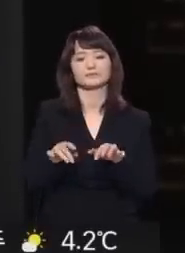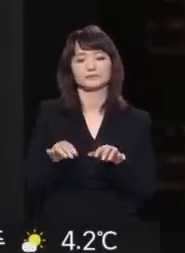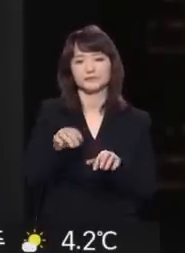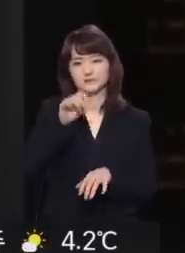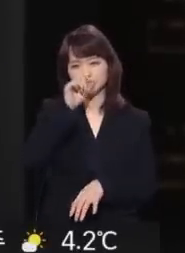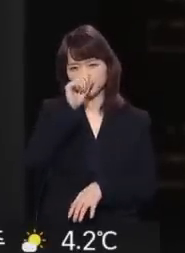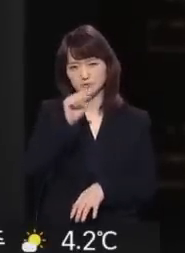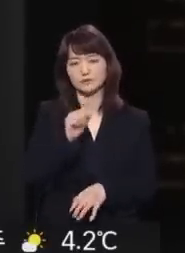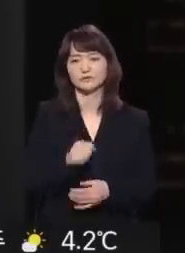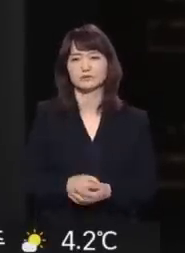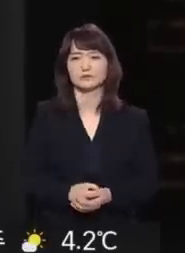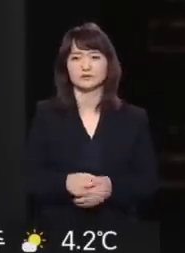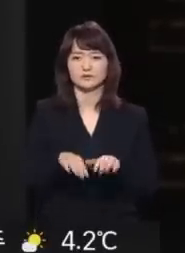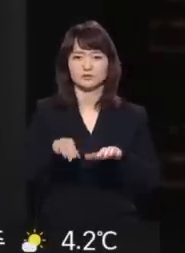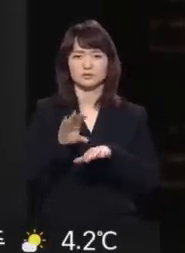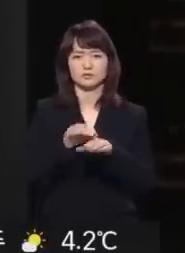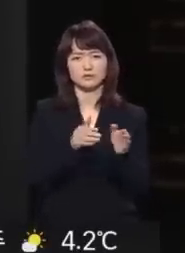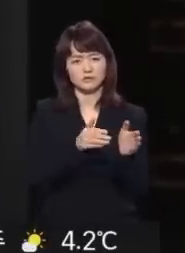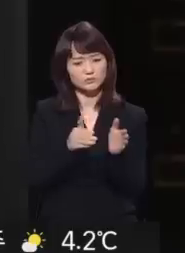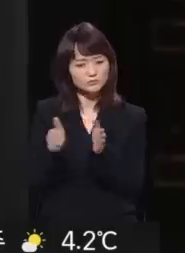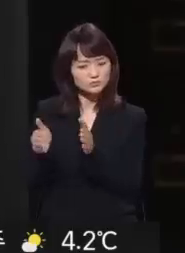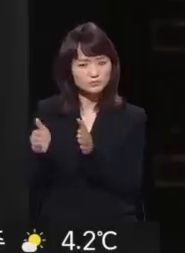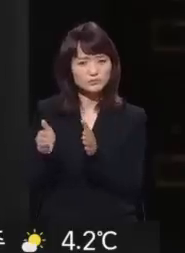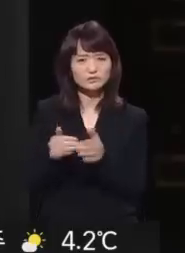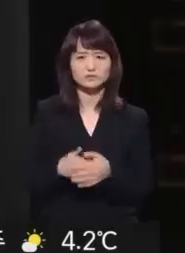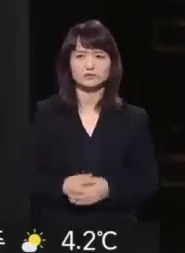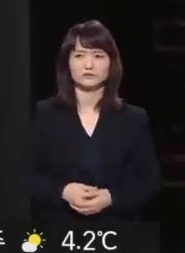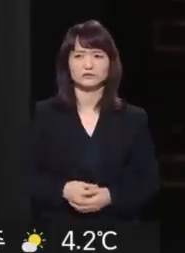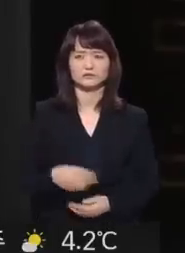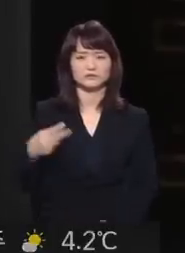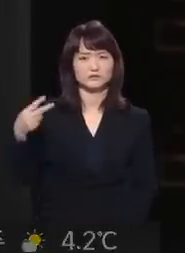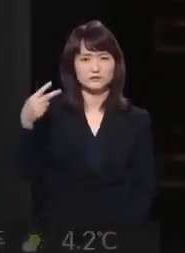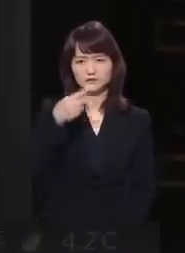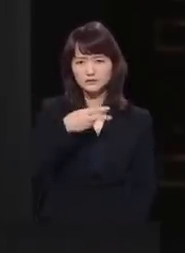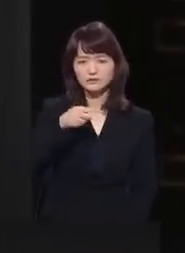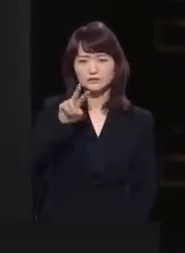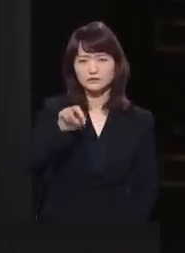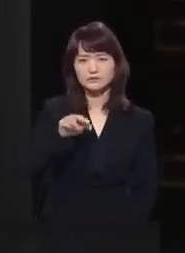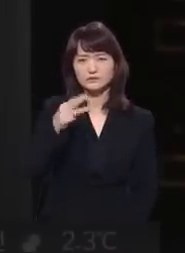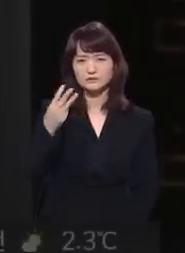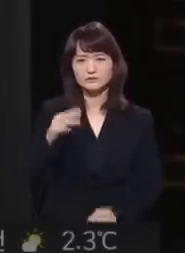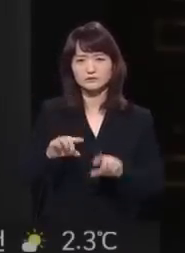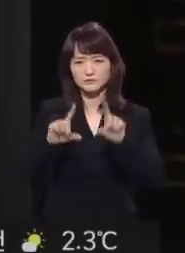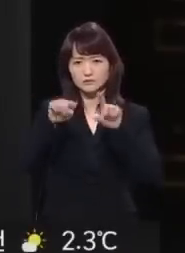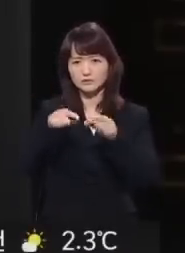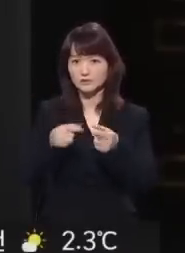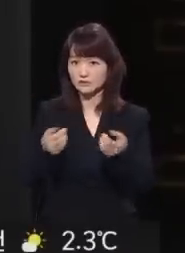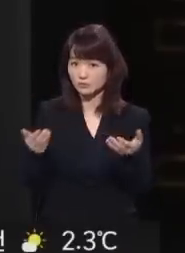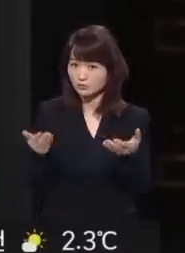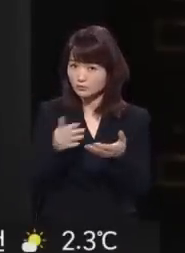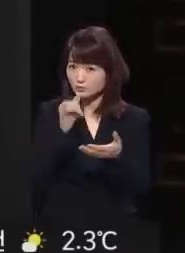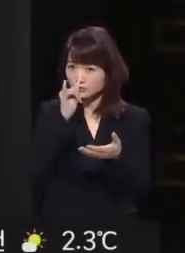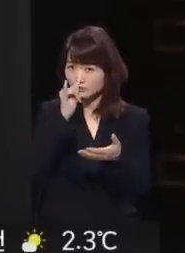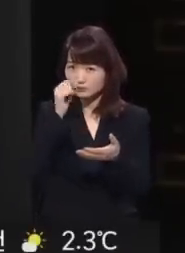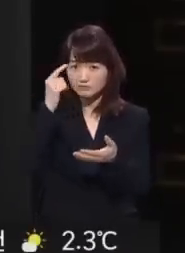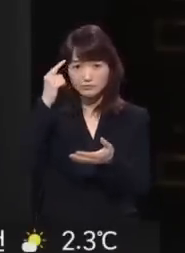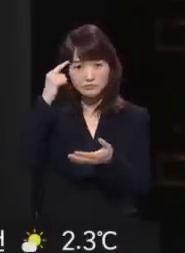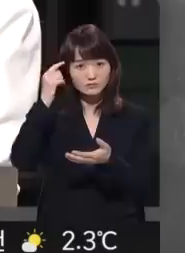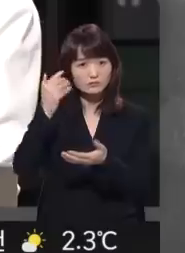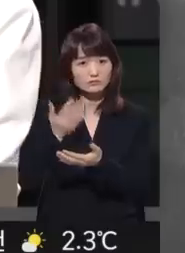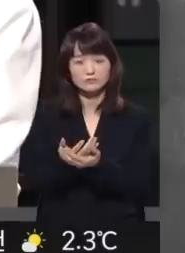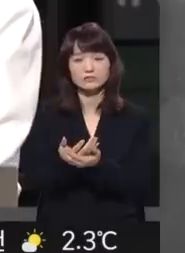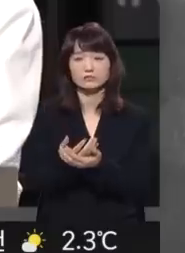오늘 저도 방송 준비하면서 야 2023년도에 이런 일이 있다니 저는 너무